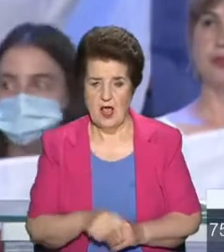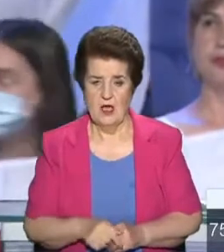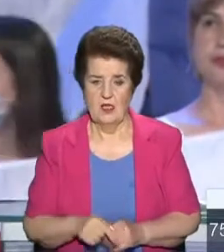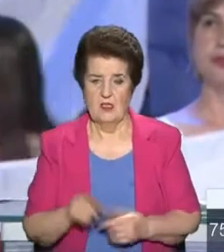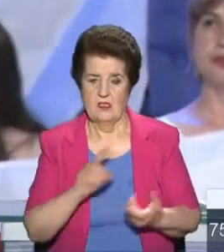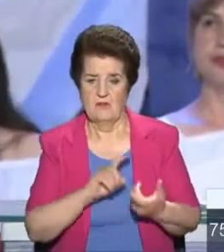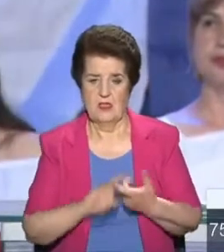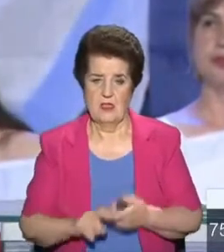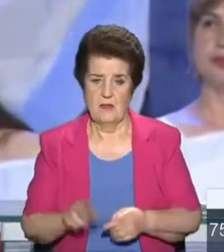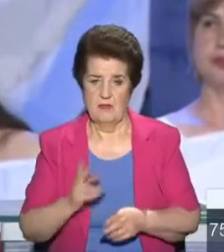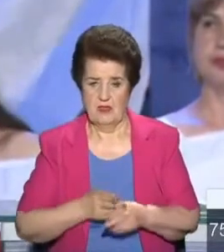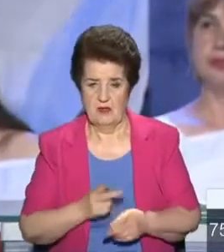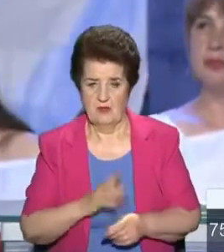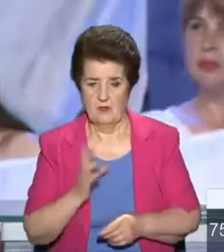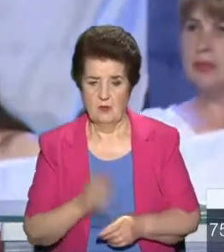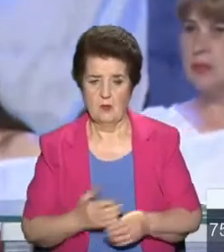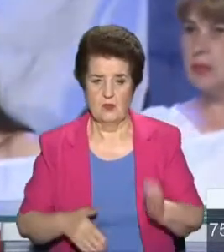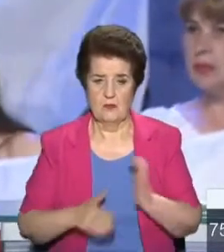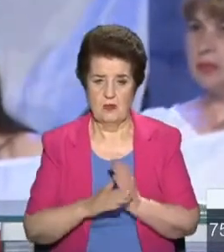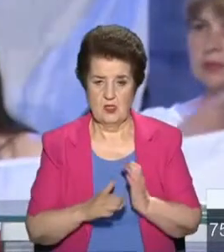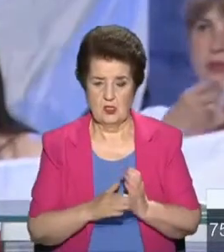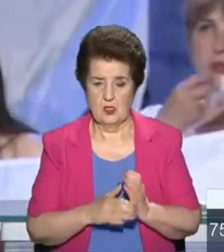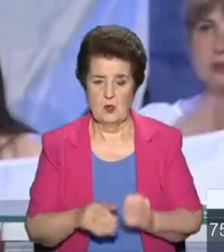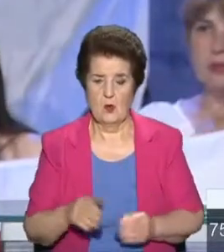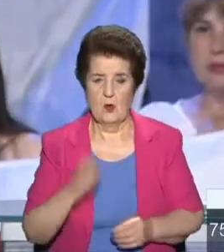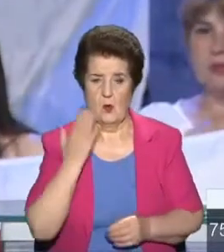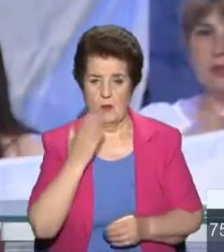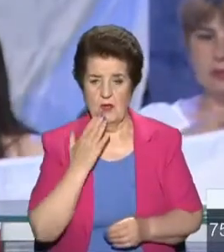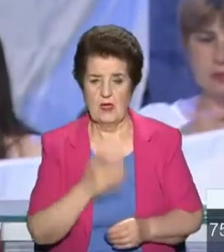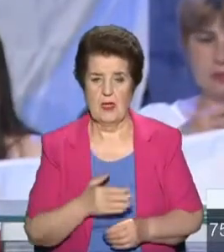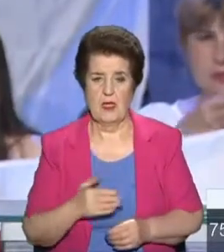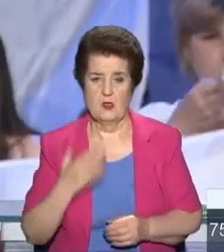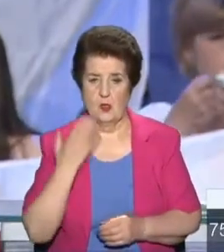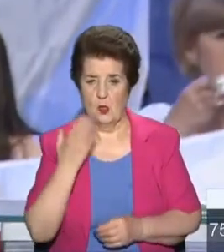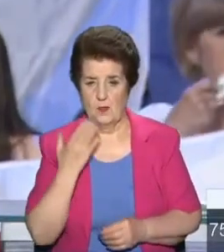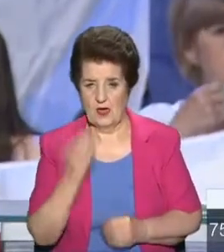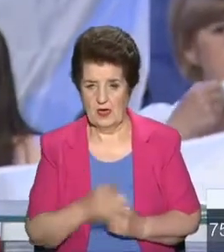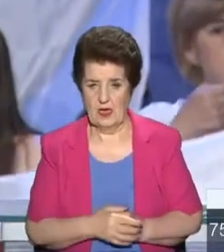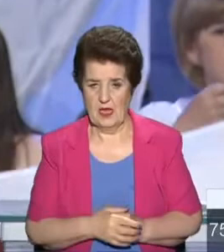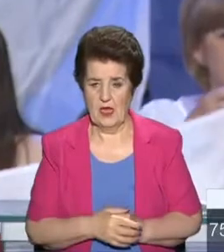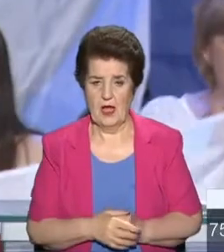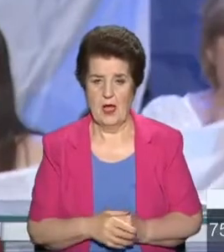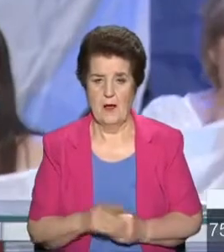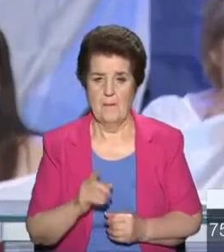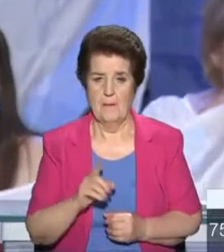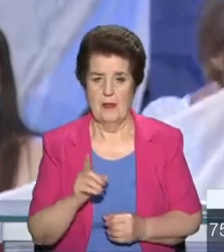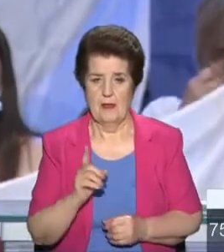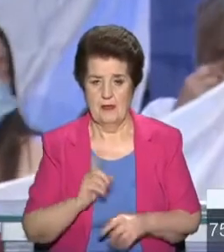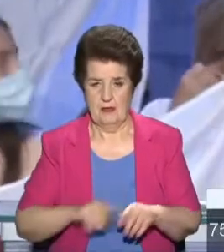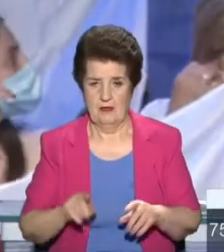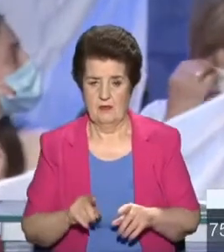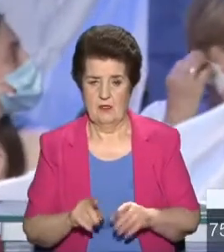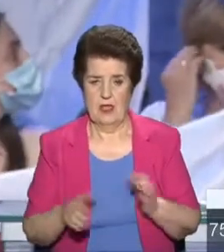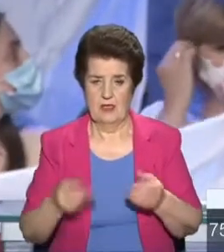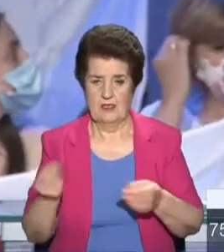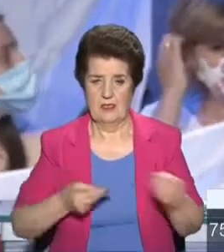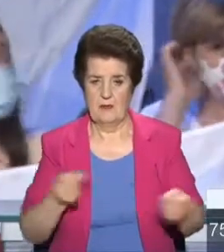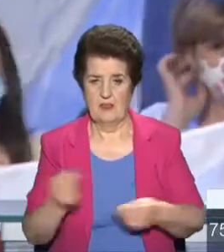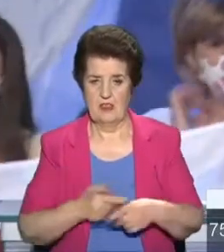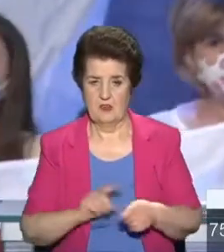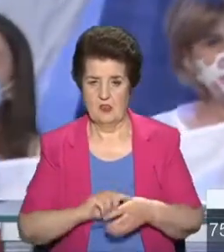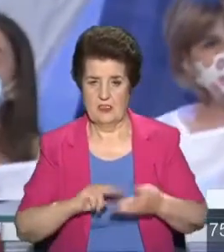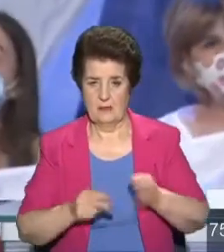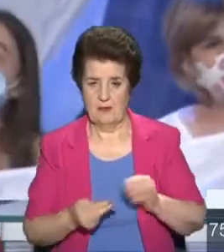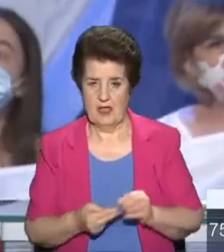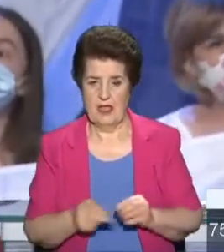Republicii Moldova cu sprijinul români știți foarte bine că România de curând a semnat acest plan